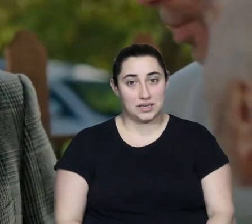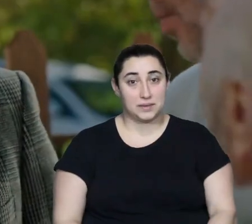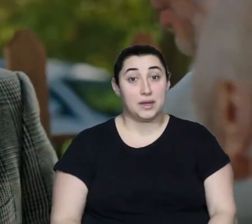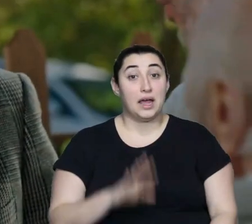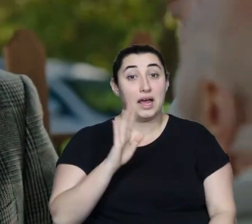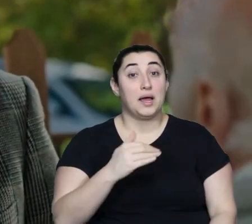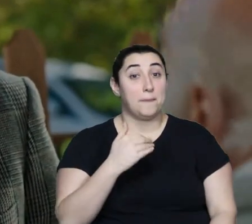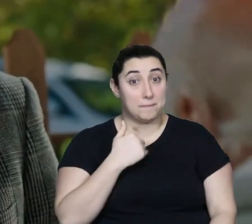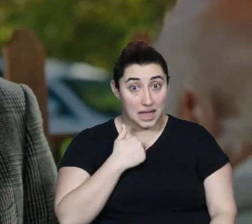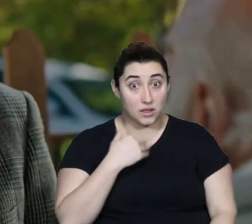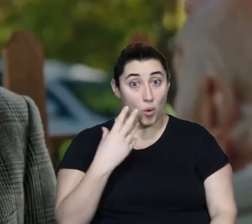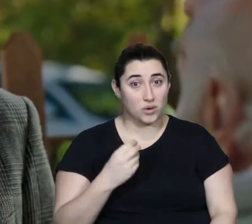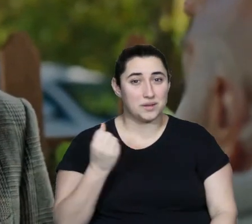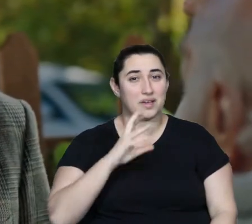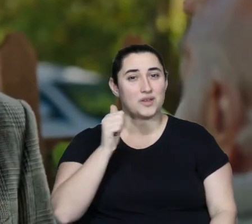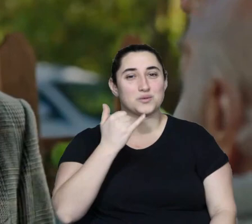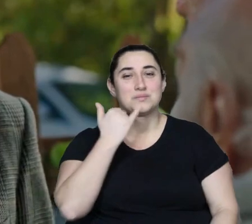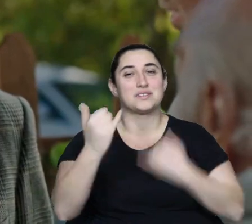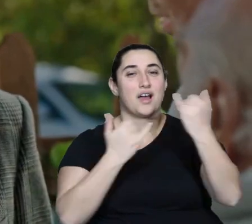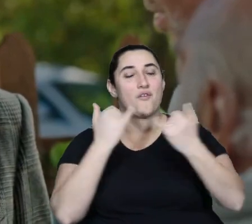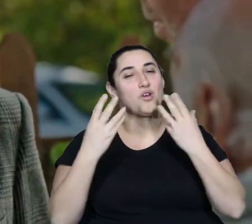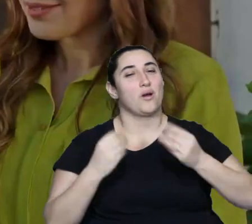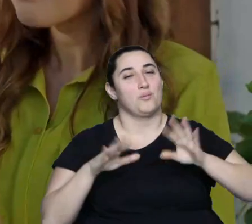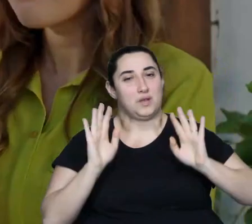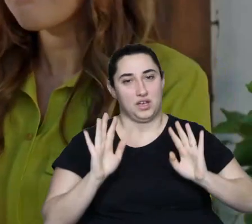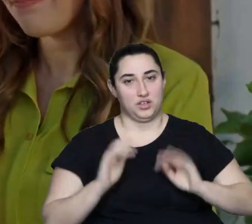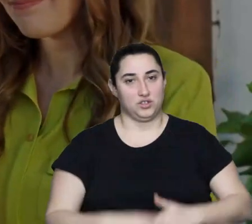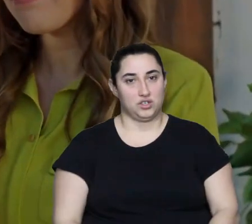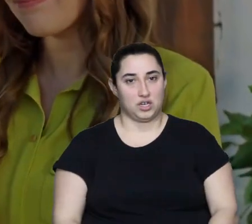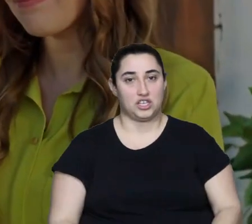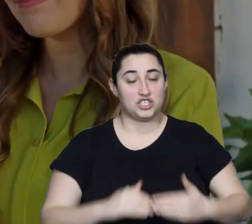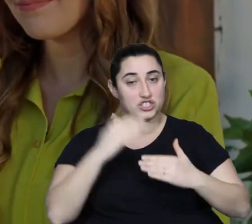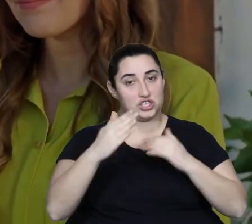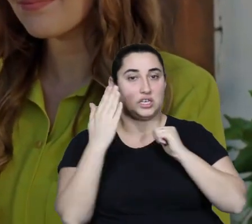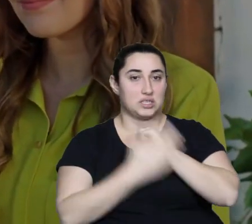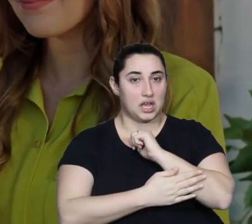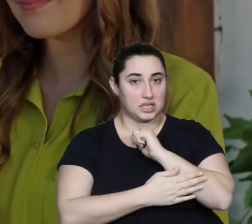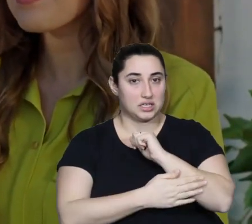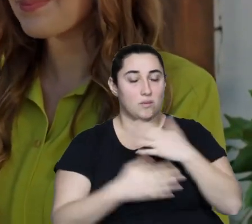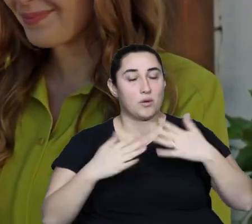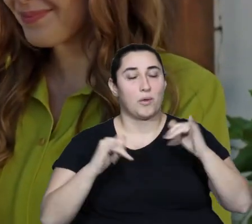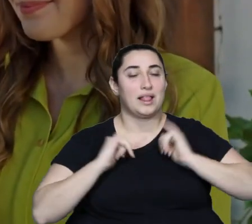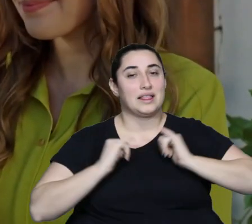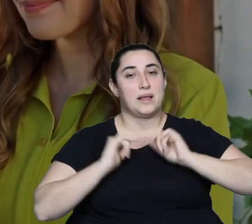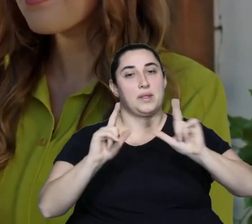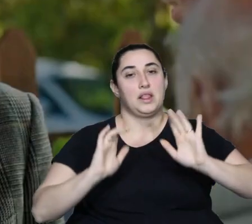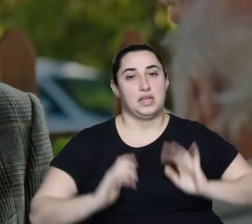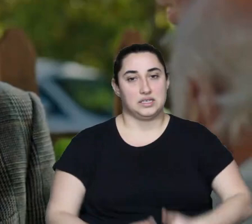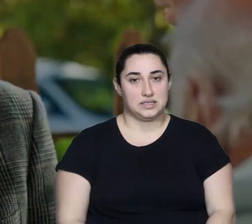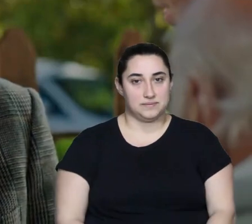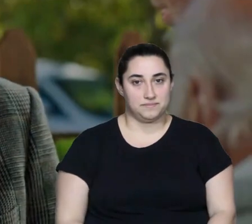Ha, bu arada ben dahil birkaç gün misafir kabul etmiyoruz mümkünse. Dışarı çıkmak da yasak. Yani bolca dinlenmen lazım